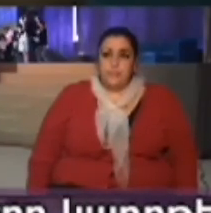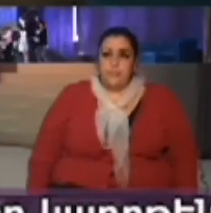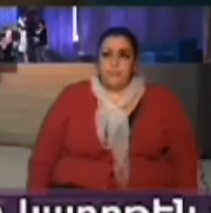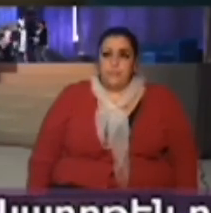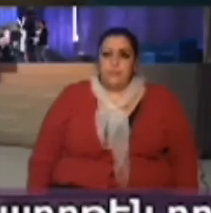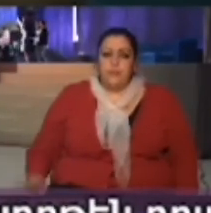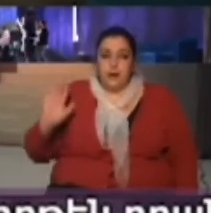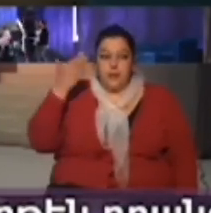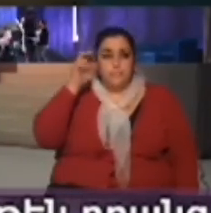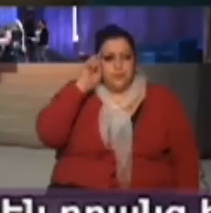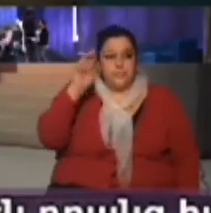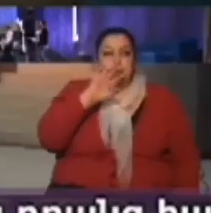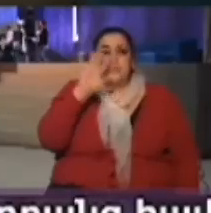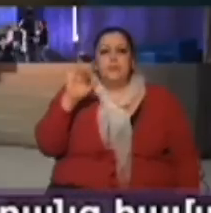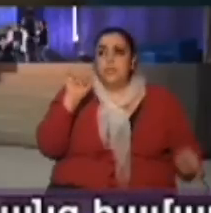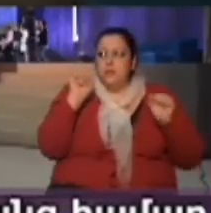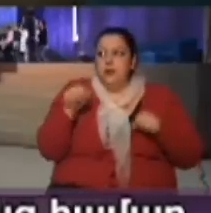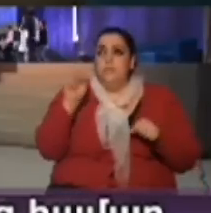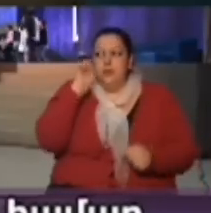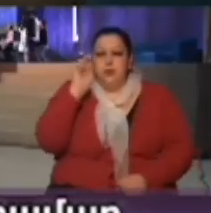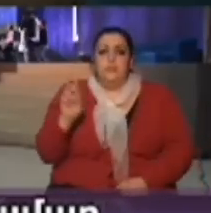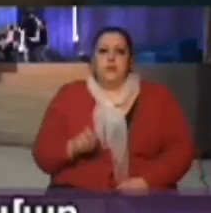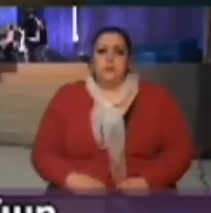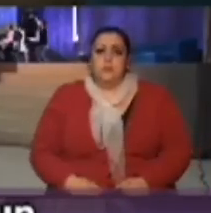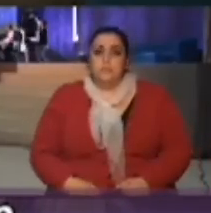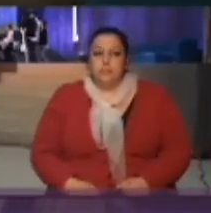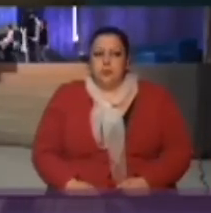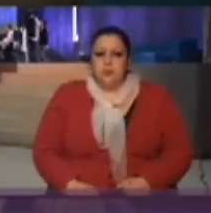պարկ ամենակարող Աստծուն,